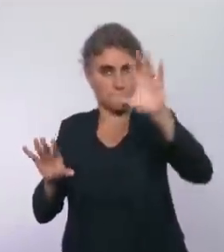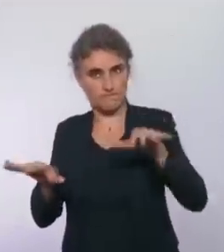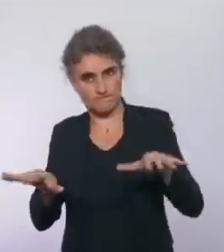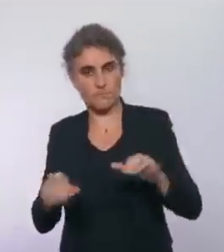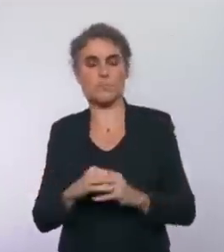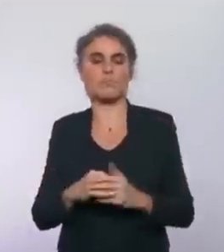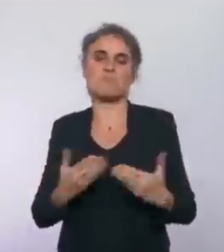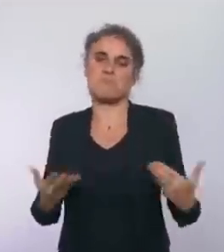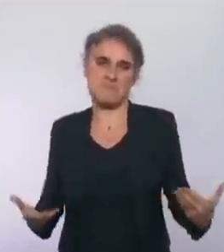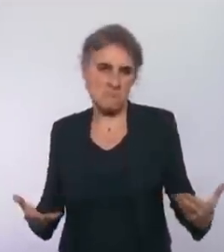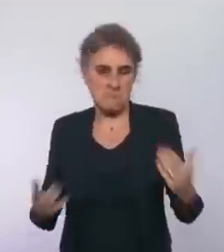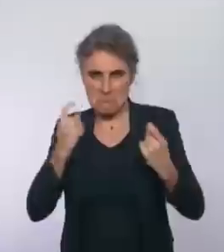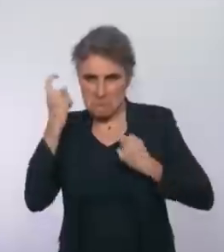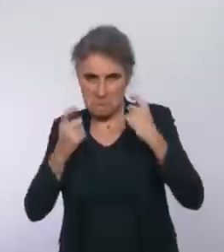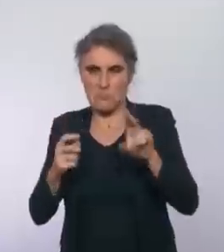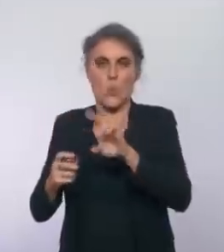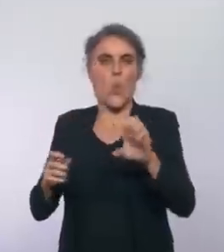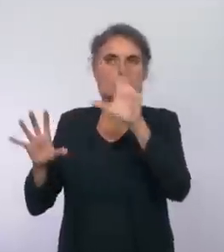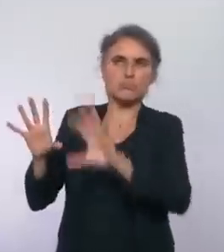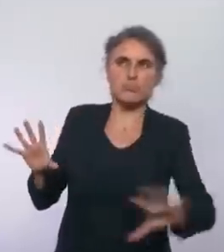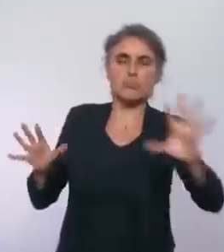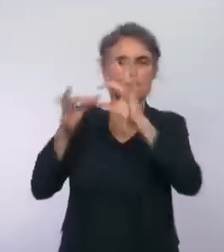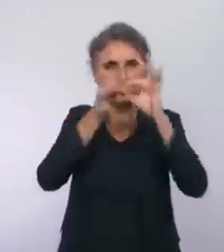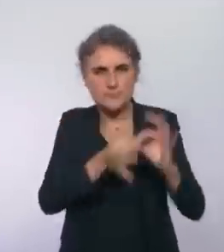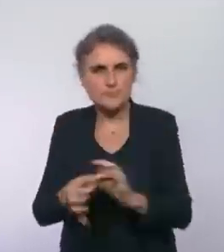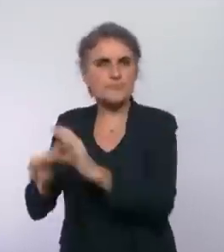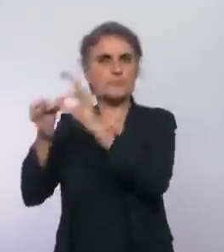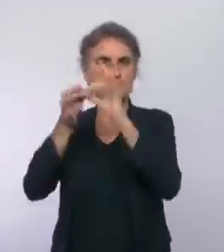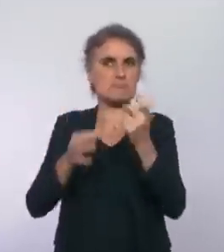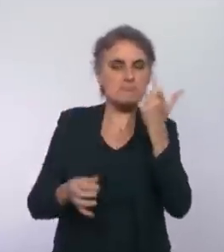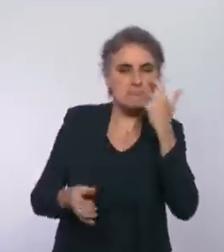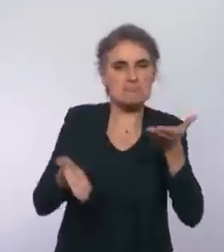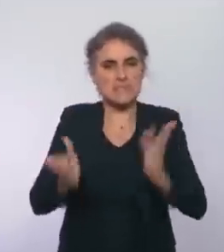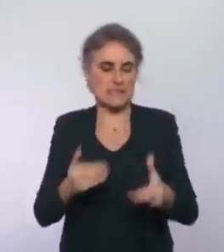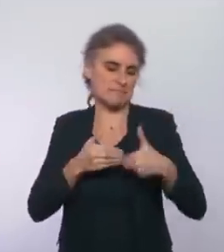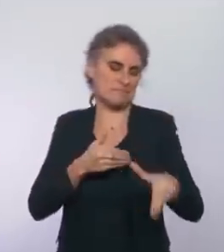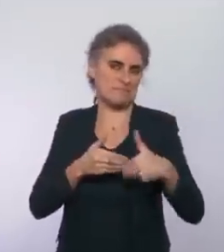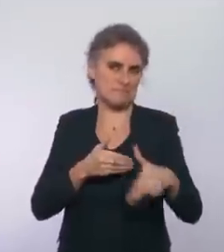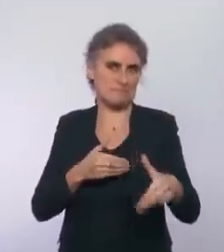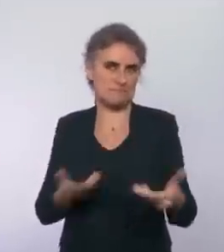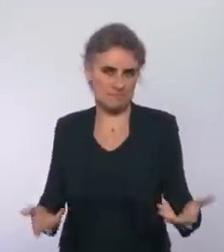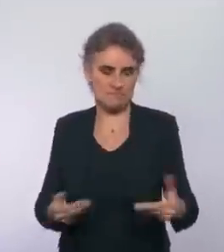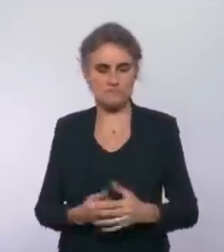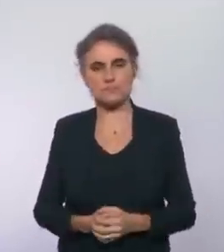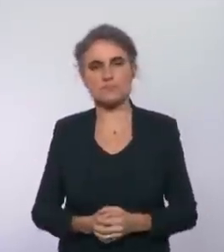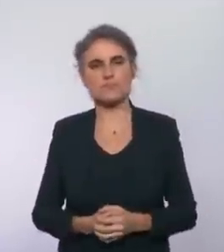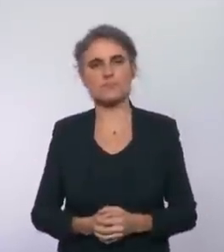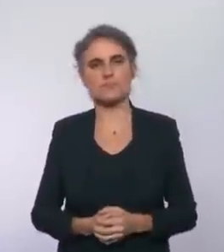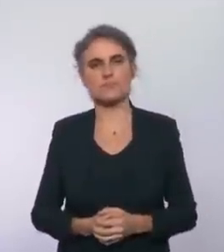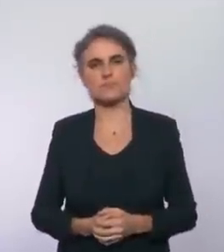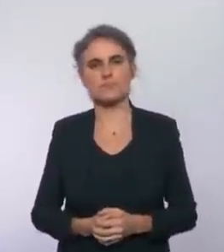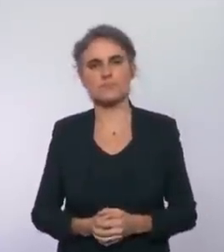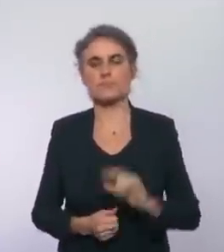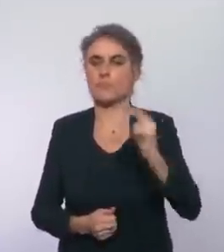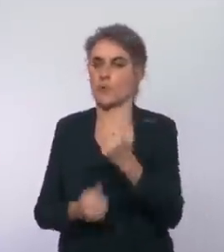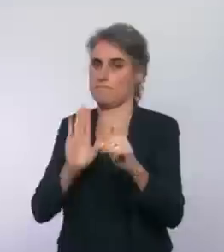travaillons à une coordination européenne. En tout état de cause, une décision sur ce point sera prise d'ici à la fin de la semaine.